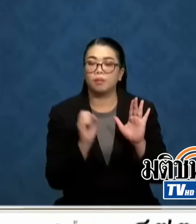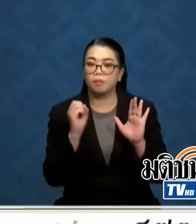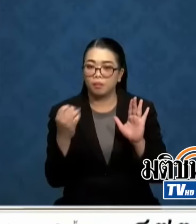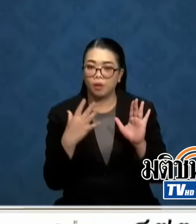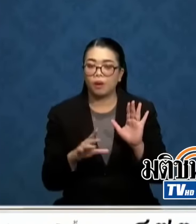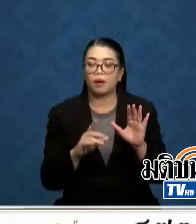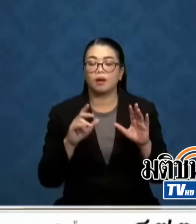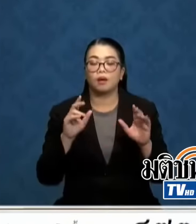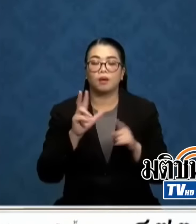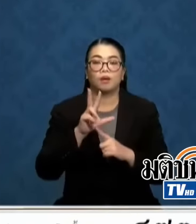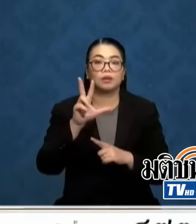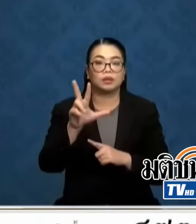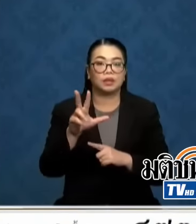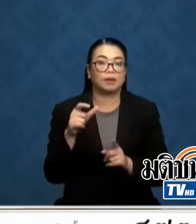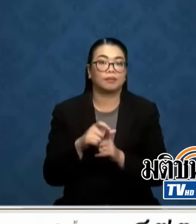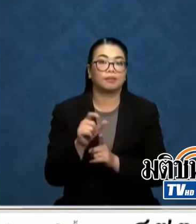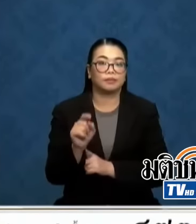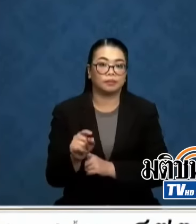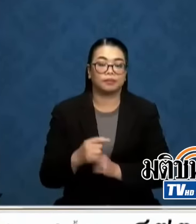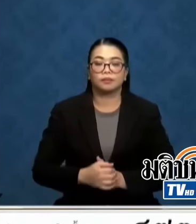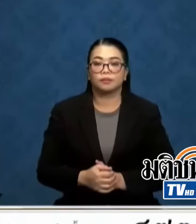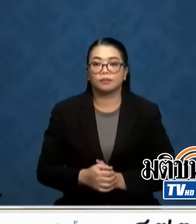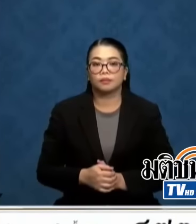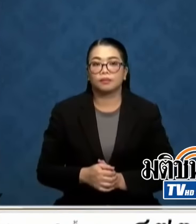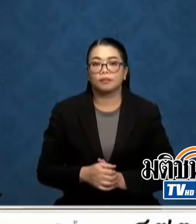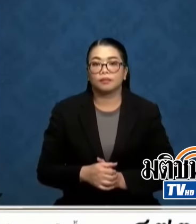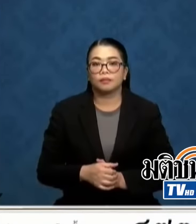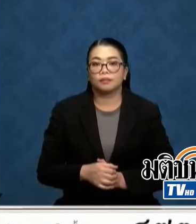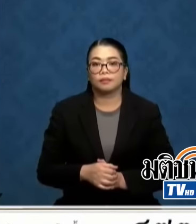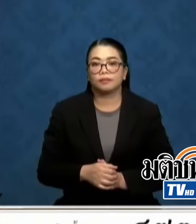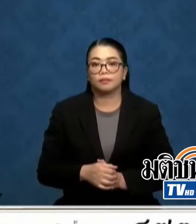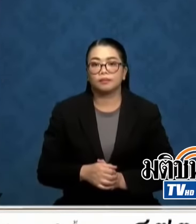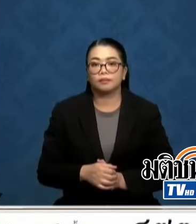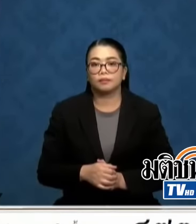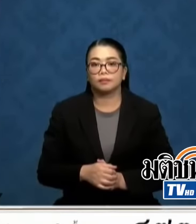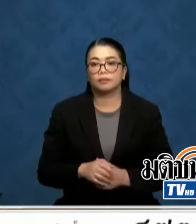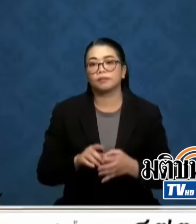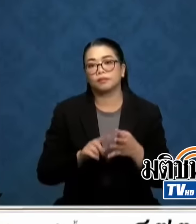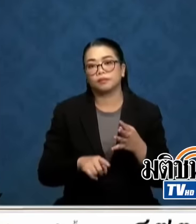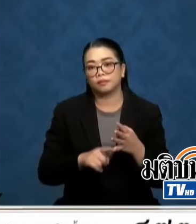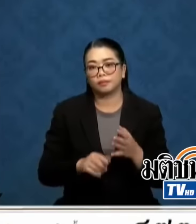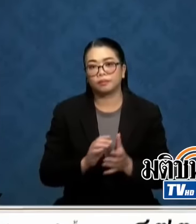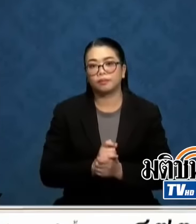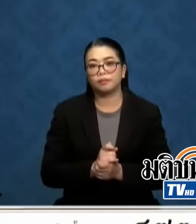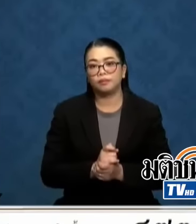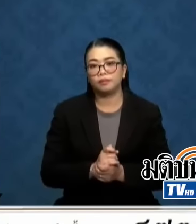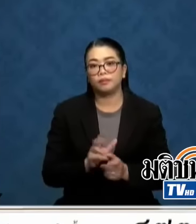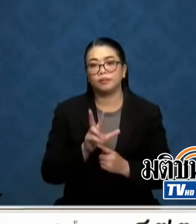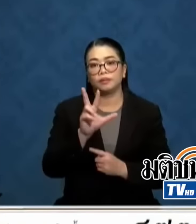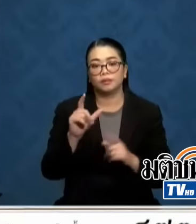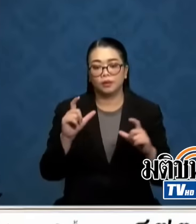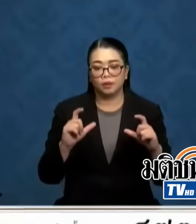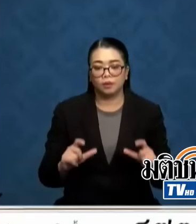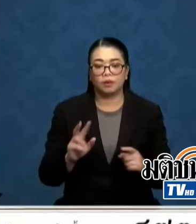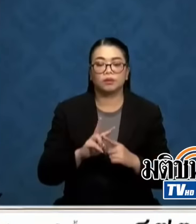บอกว่าในข้อ 3ของคำสั่งนี้เนี่นะฮะตอนท้ายนะครับข้อ 3วรรค 2การ